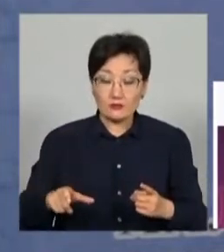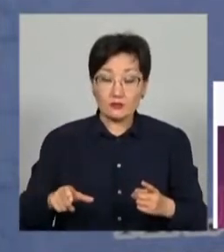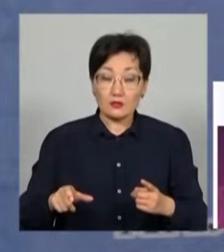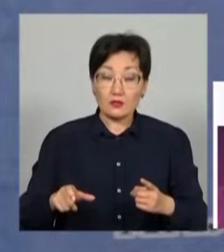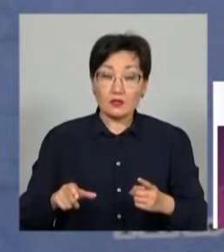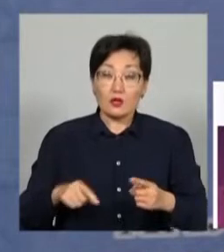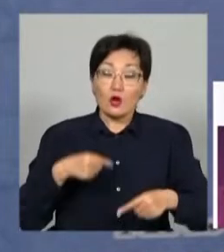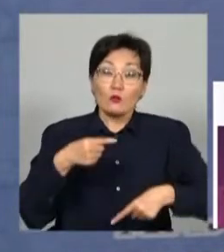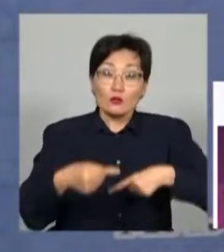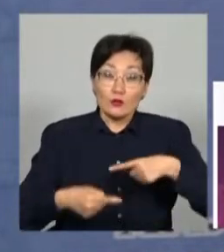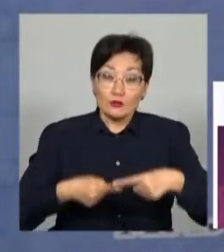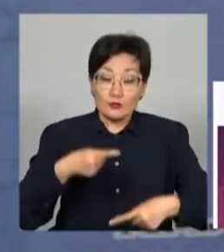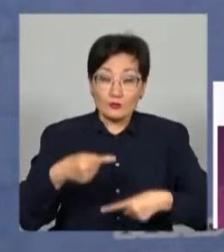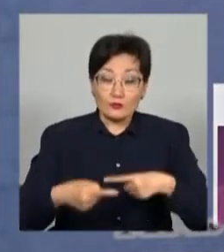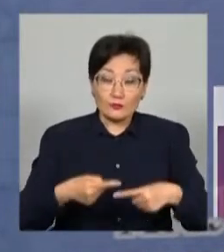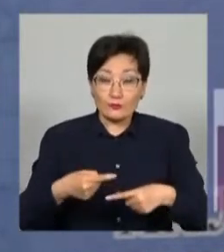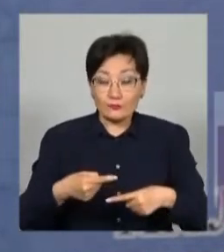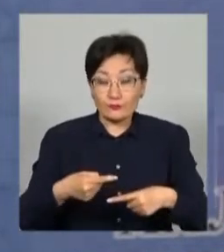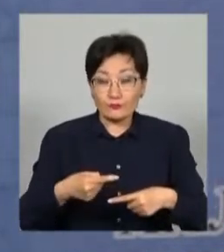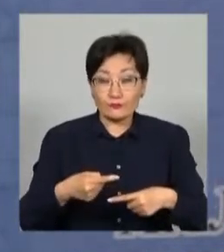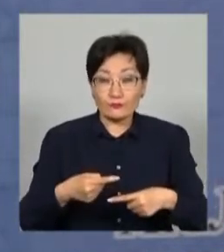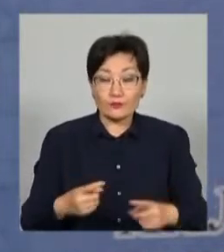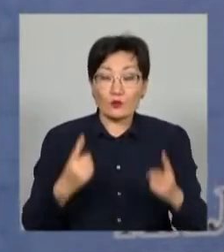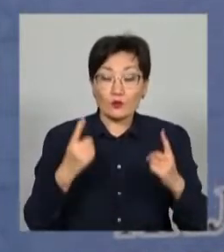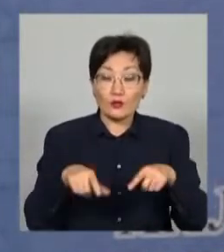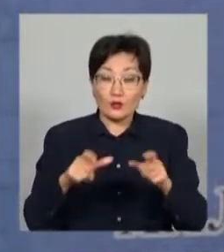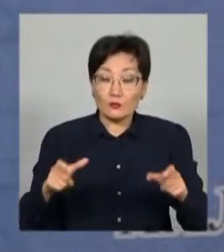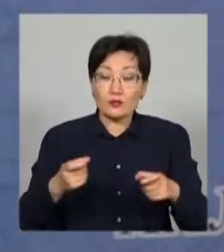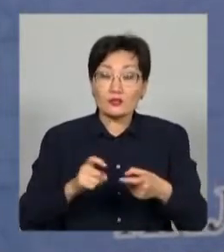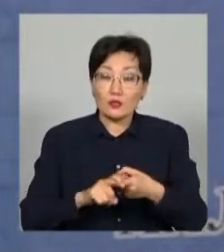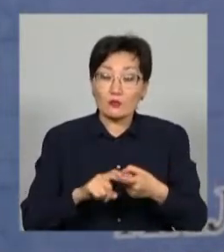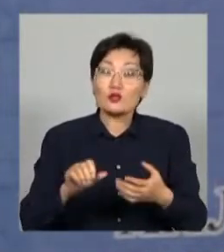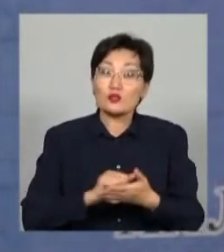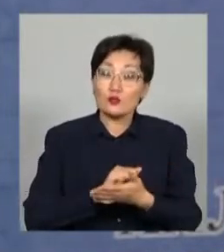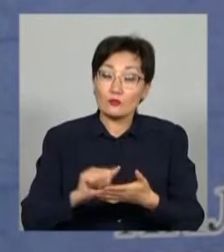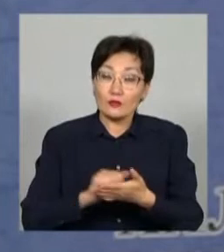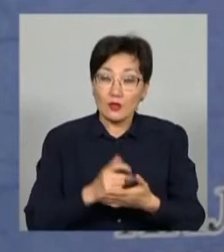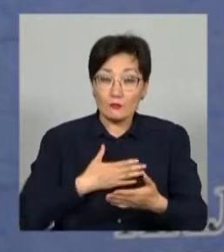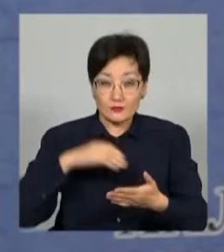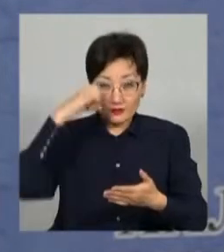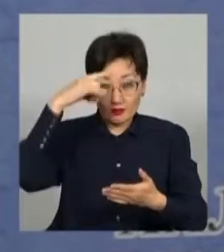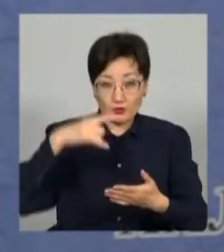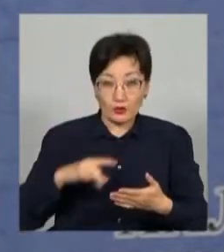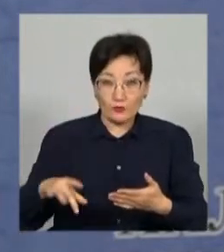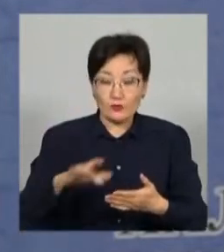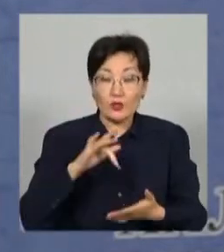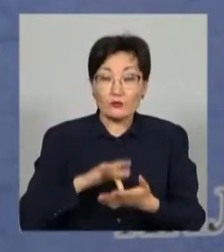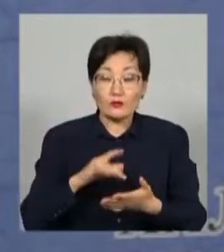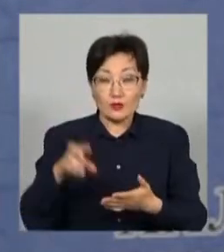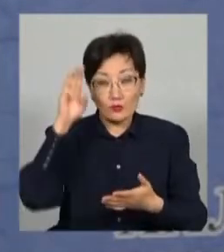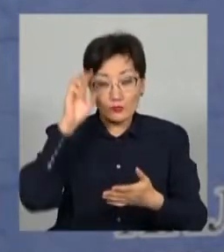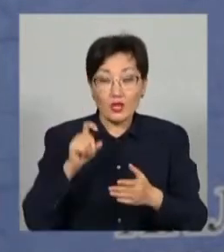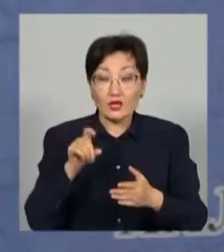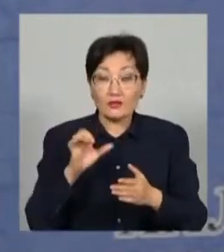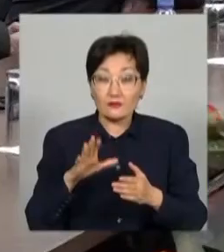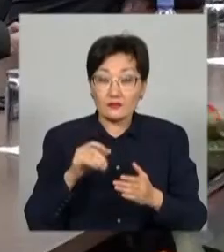тұлғаның мұрасы, содан ұлы тұлғалары қатысты құжаттар біздің Қазақстан Республикасының орталық мемлекеттік архивінің қорында